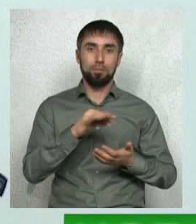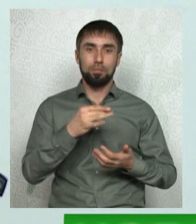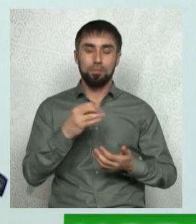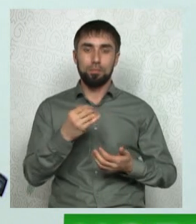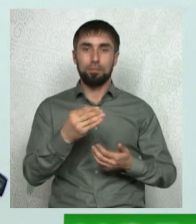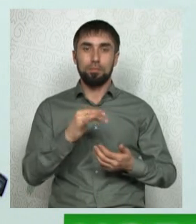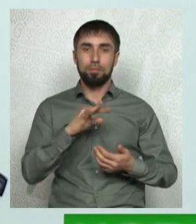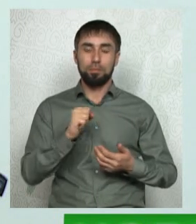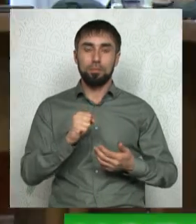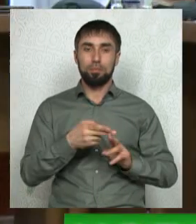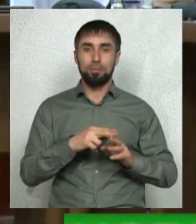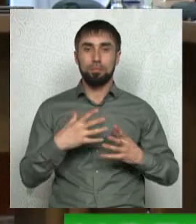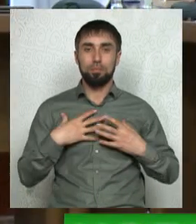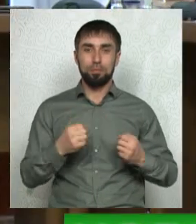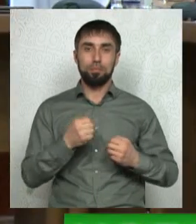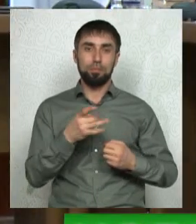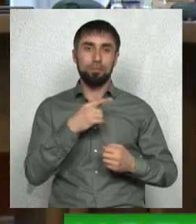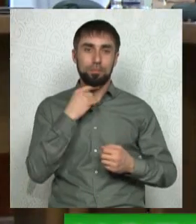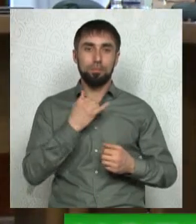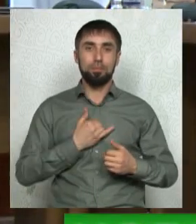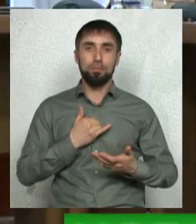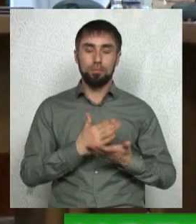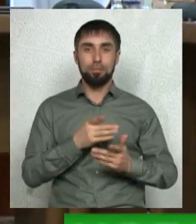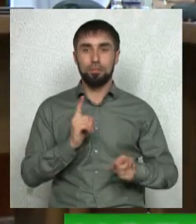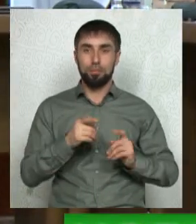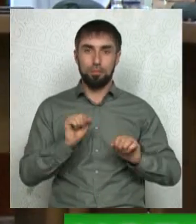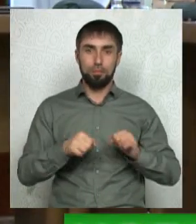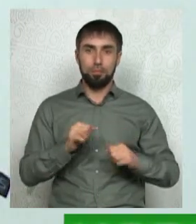системы здравоохранения Республики Ингушетия. У нас есть реальная